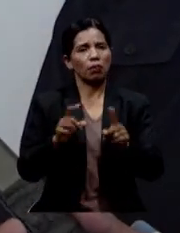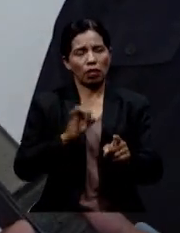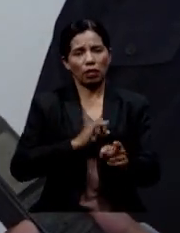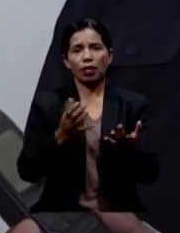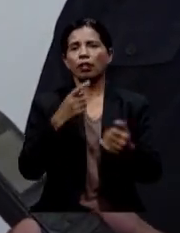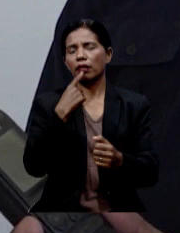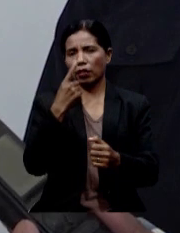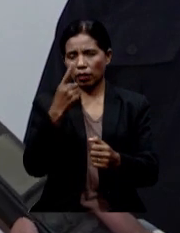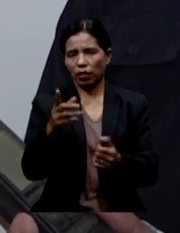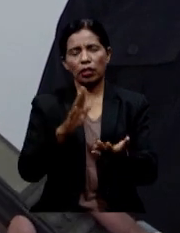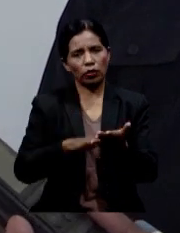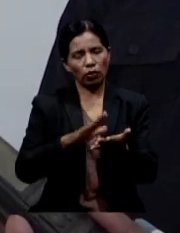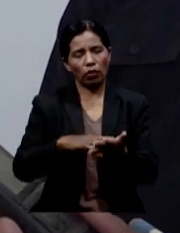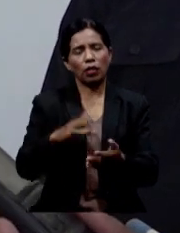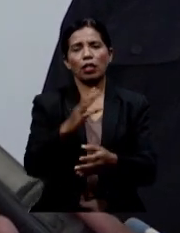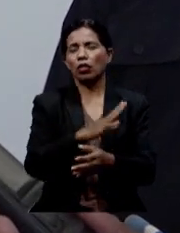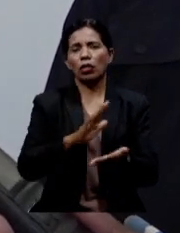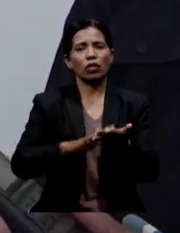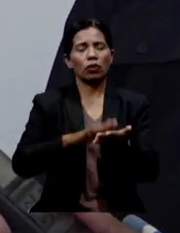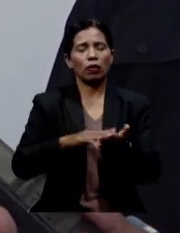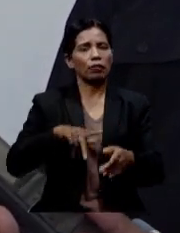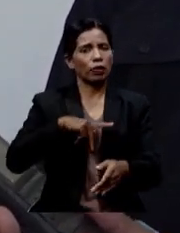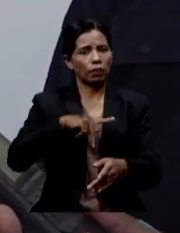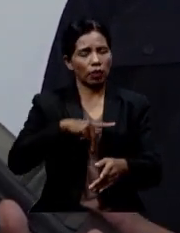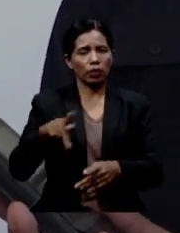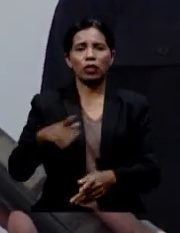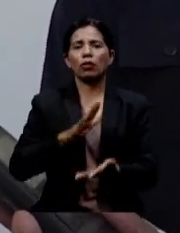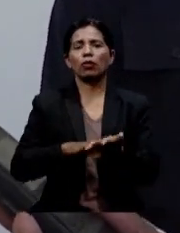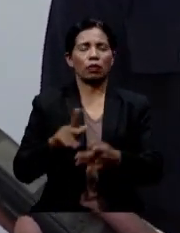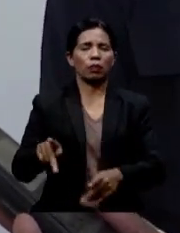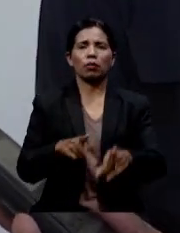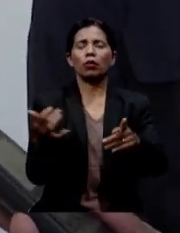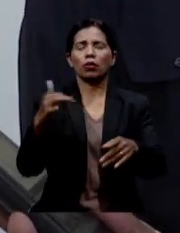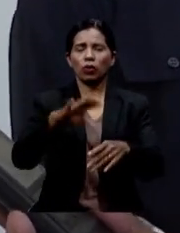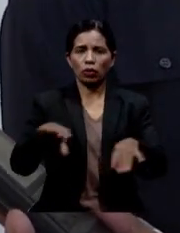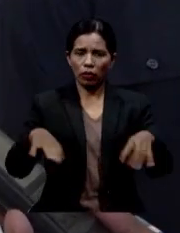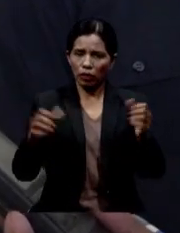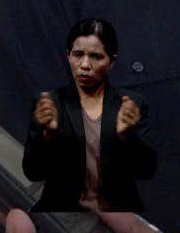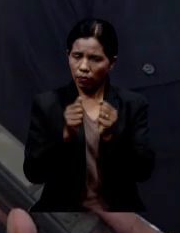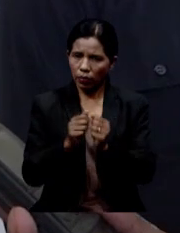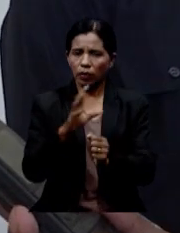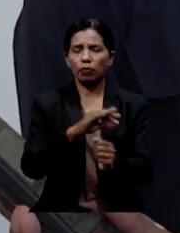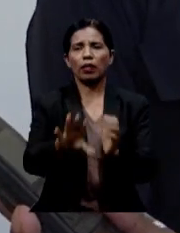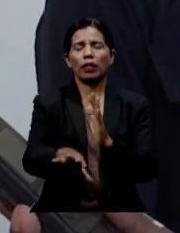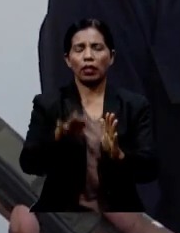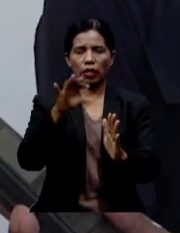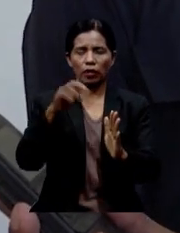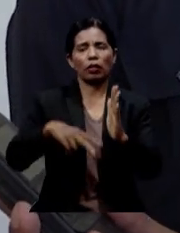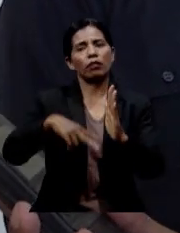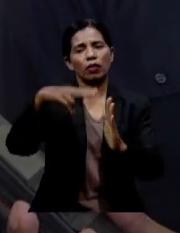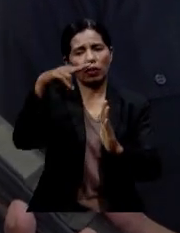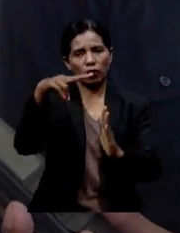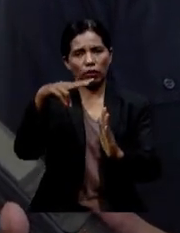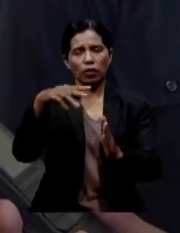kata atu skola kafe skola privada skola publika siro tu tu hakaser ne an para tu bele hetan valor